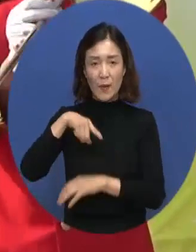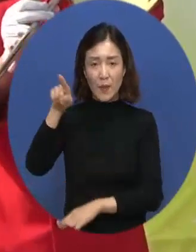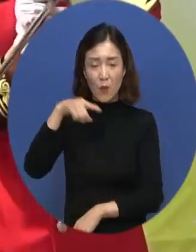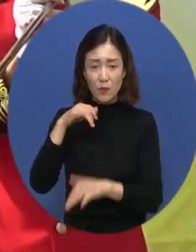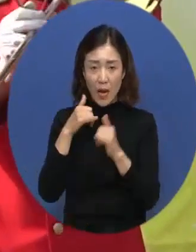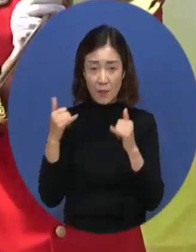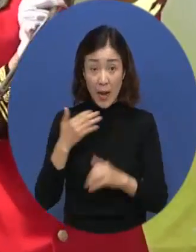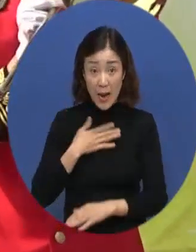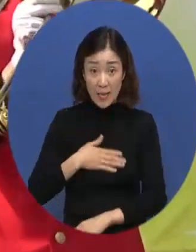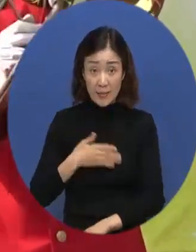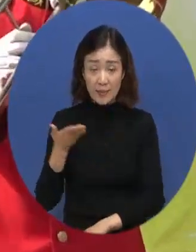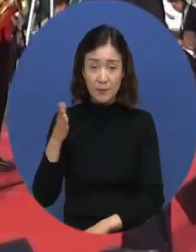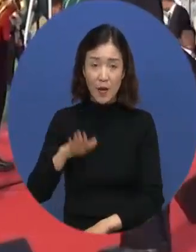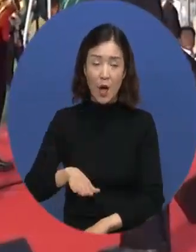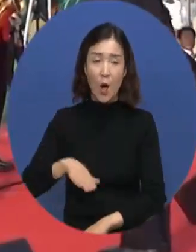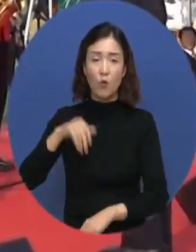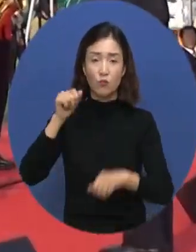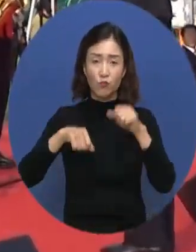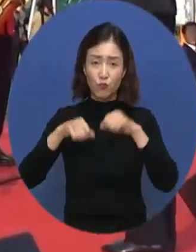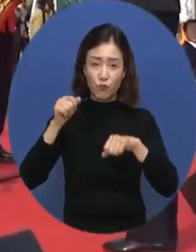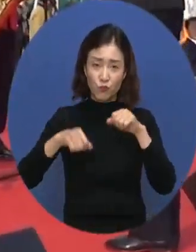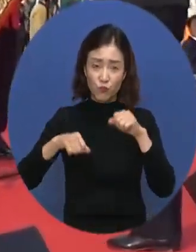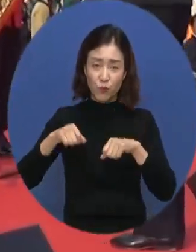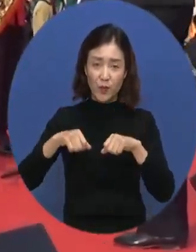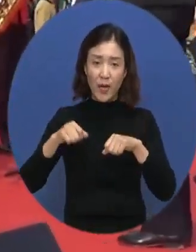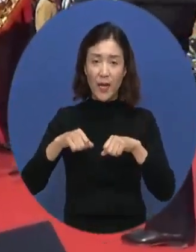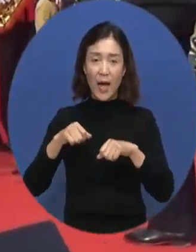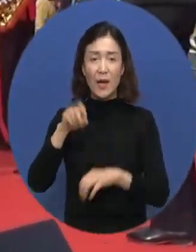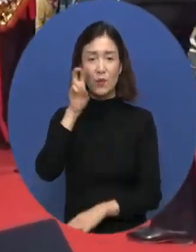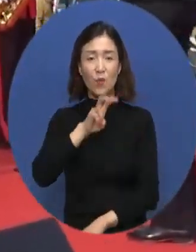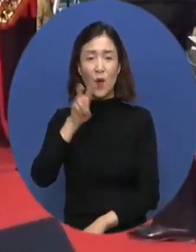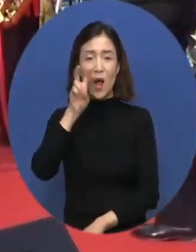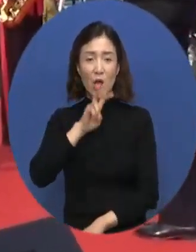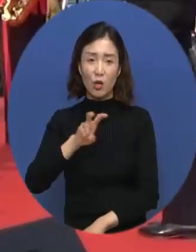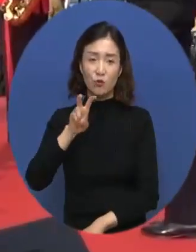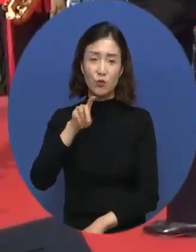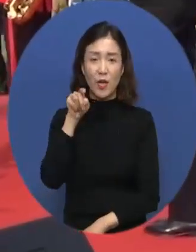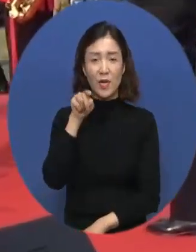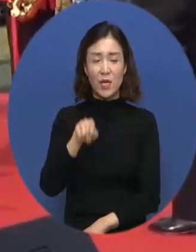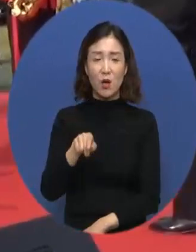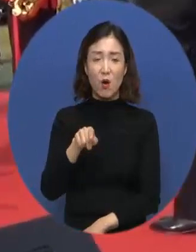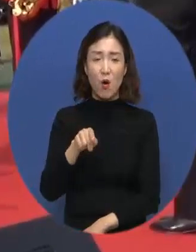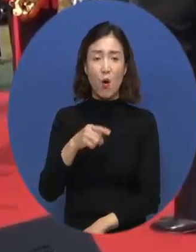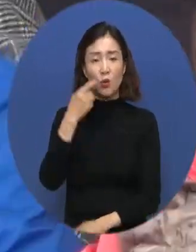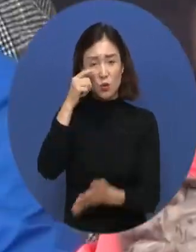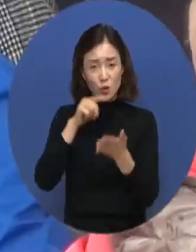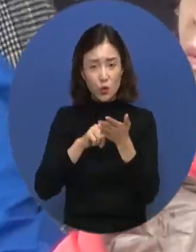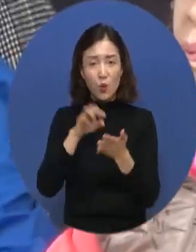아시겠지만 군악대가 트로트를 연주하는 건 흔하게 볼 수 있는 일은 아닌데요.